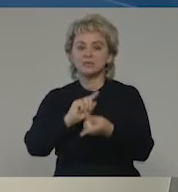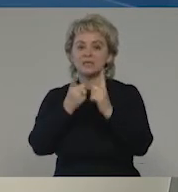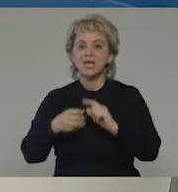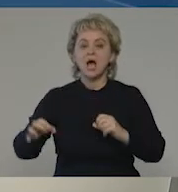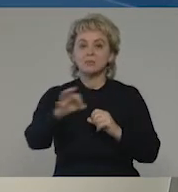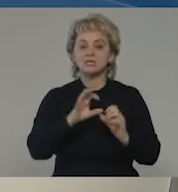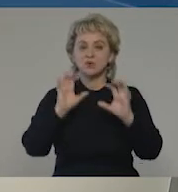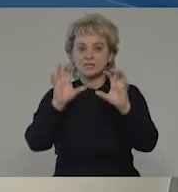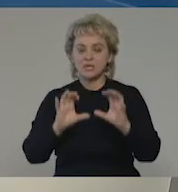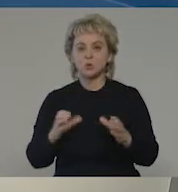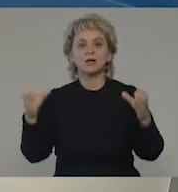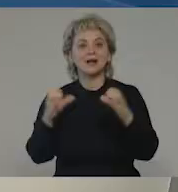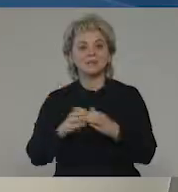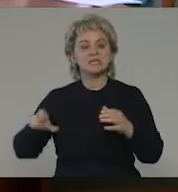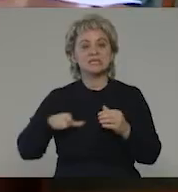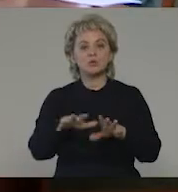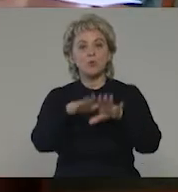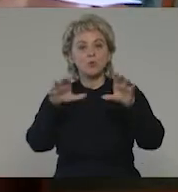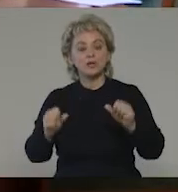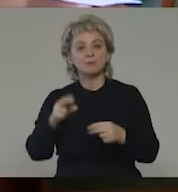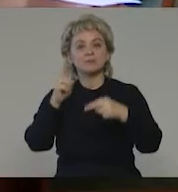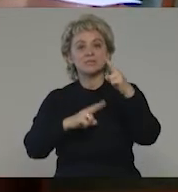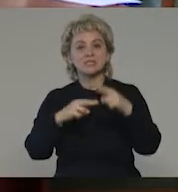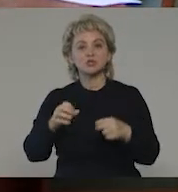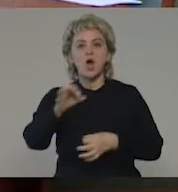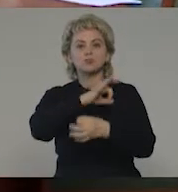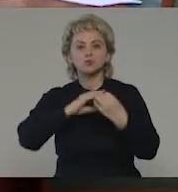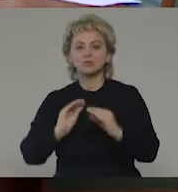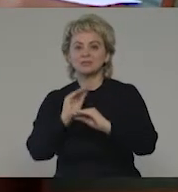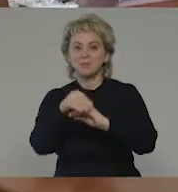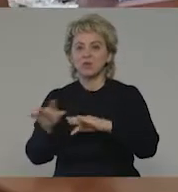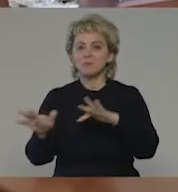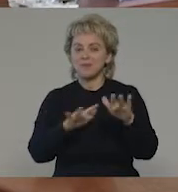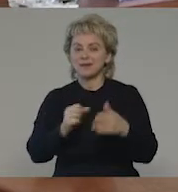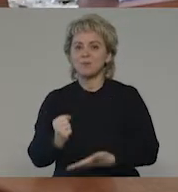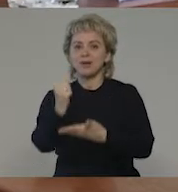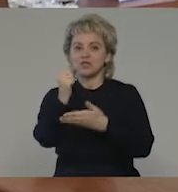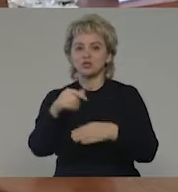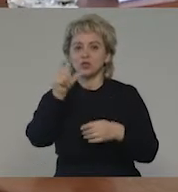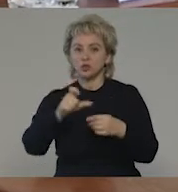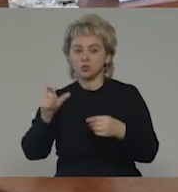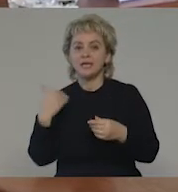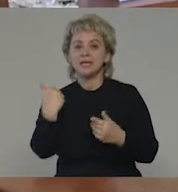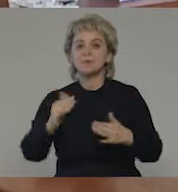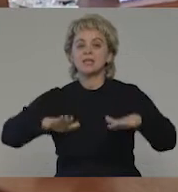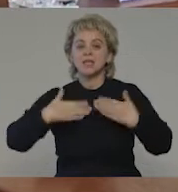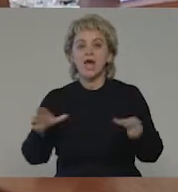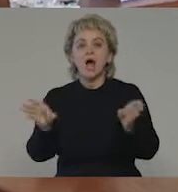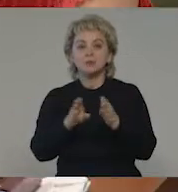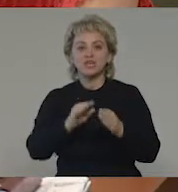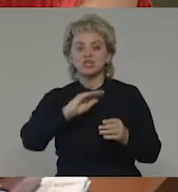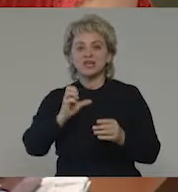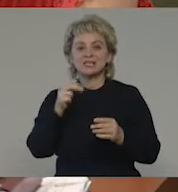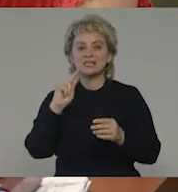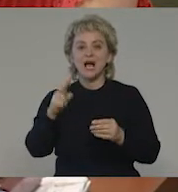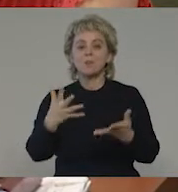изменения областного законодательства. Комитет Донского парламента по строительству обсудил дополнительные меры поддержки дольщиков. Им предлагают объединяться